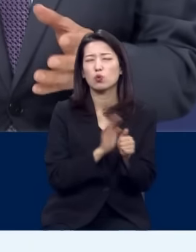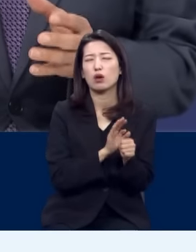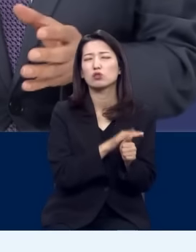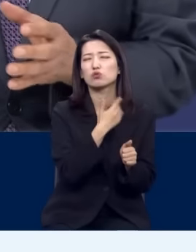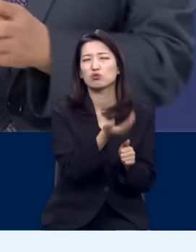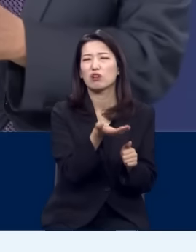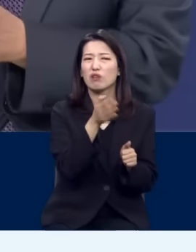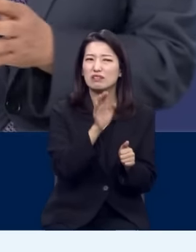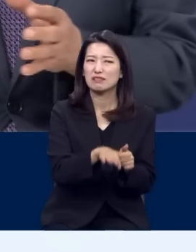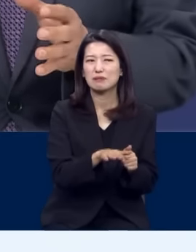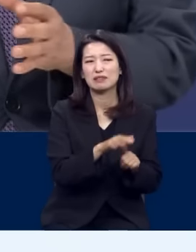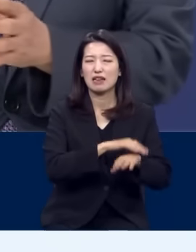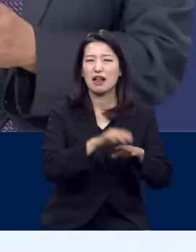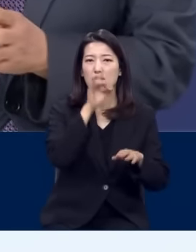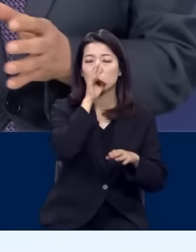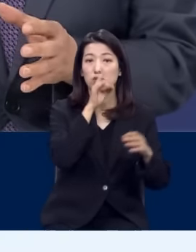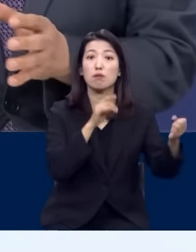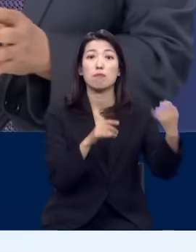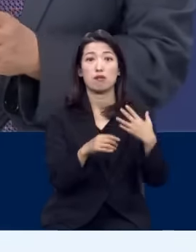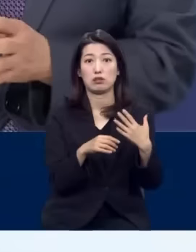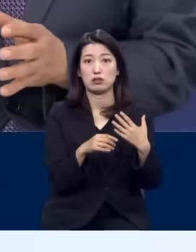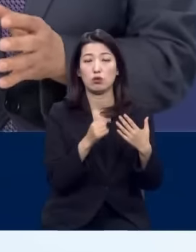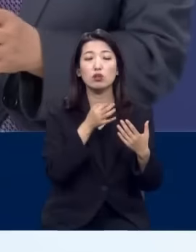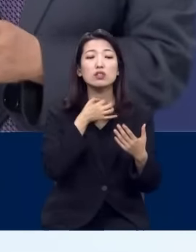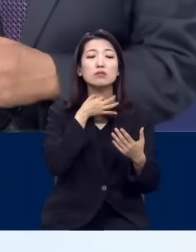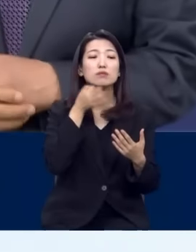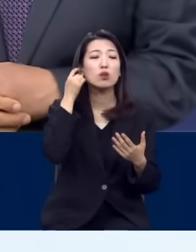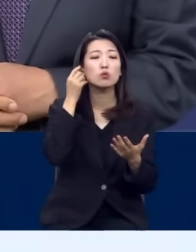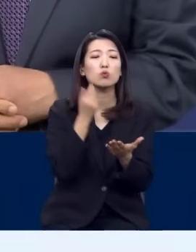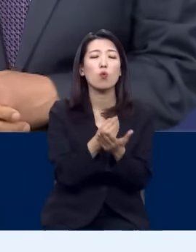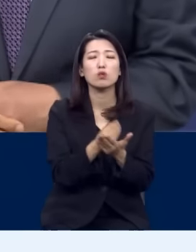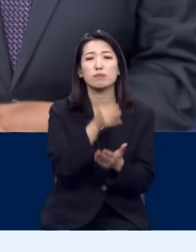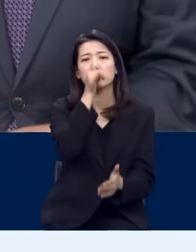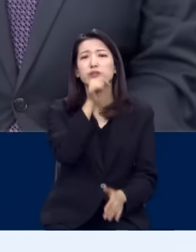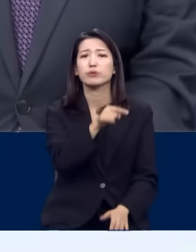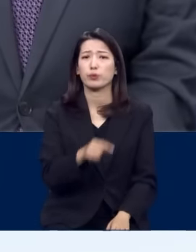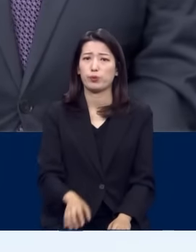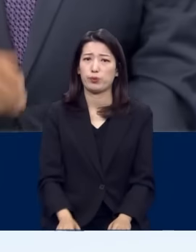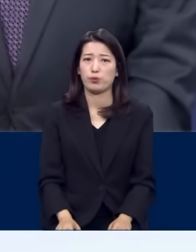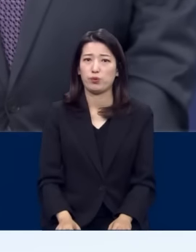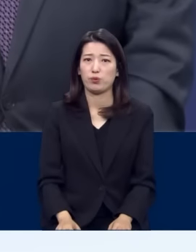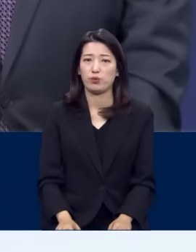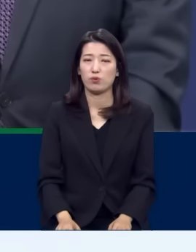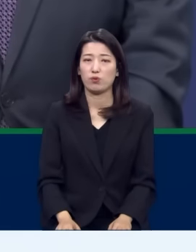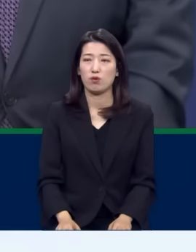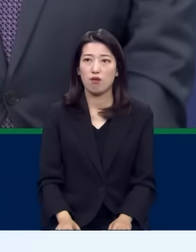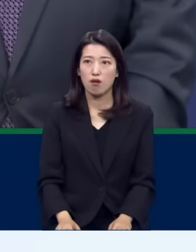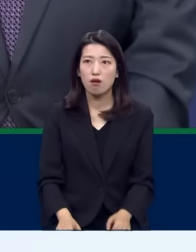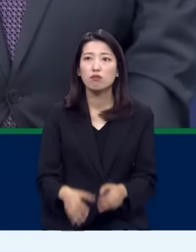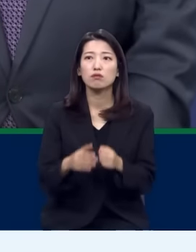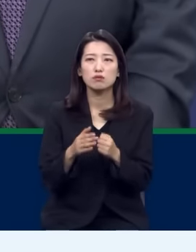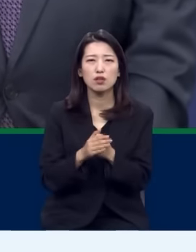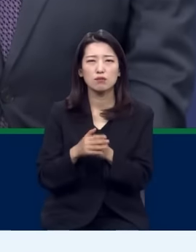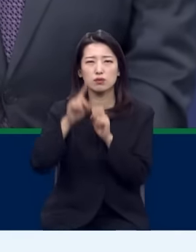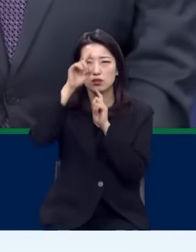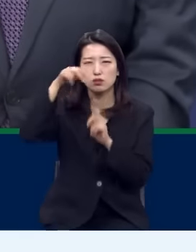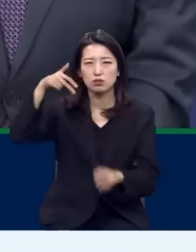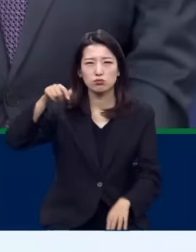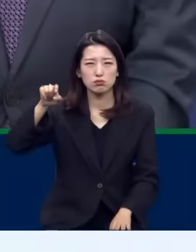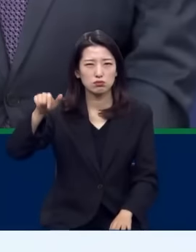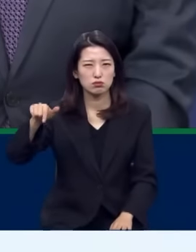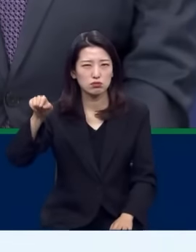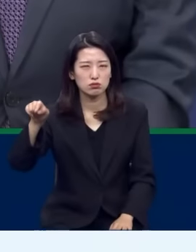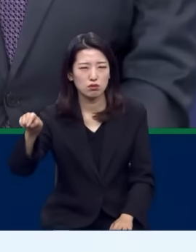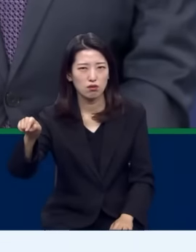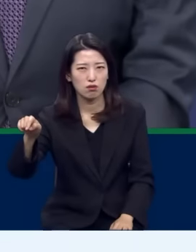안 하고 윤 대통령 공천 개입했다는 걸음 지금 자꾸 얘기하고 있거든요 그러니까 앞으로 이쪽에 뭔가이